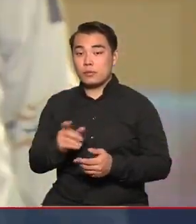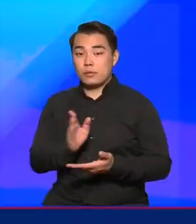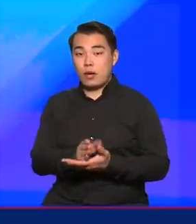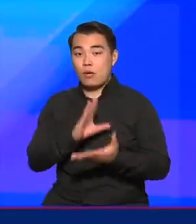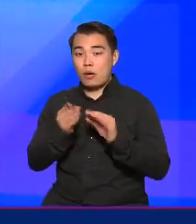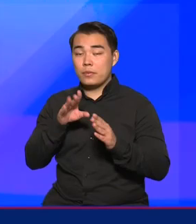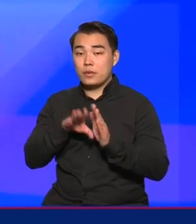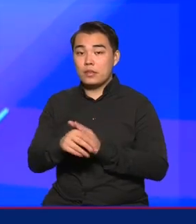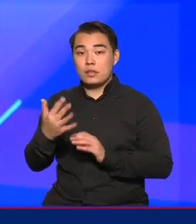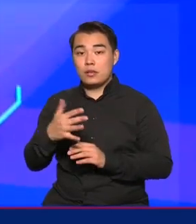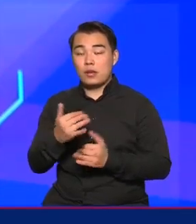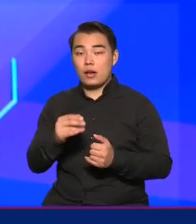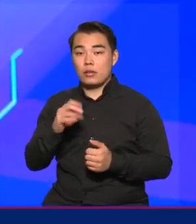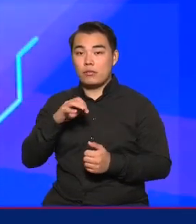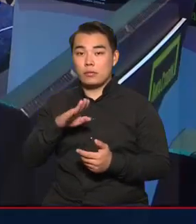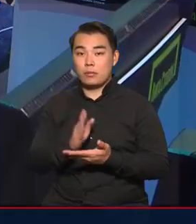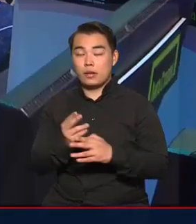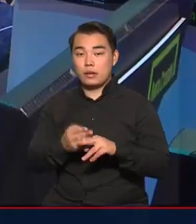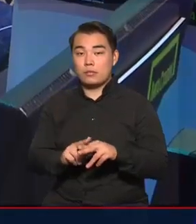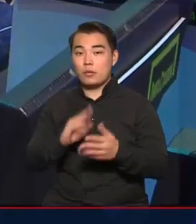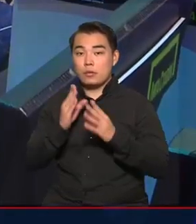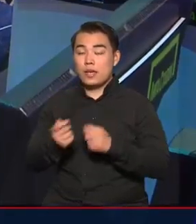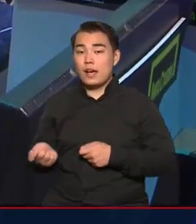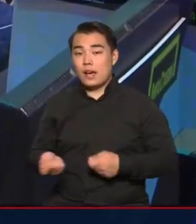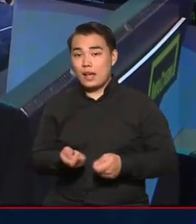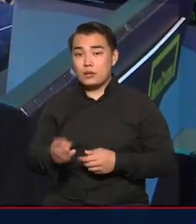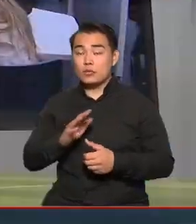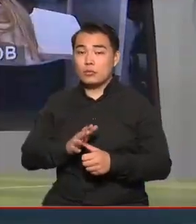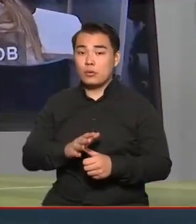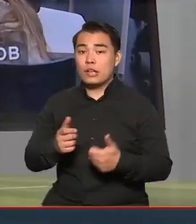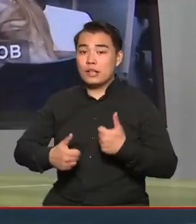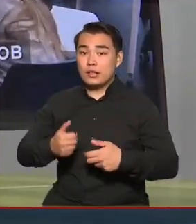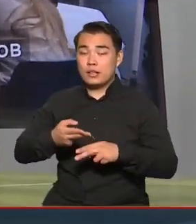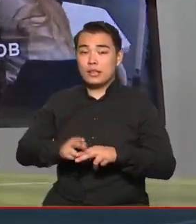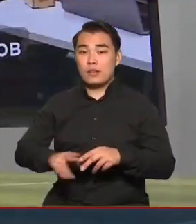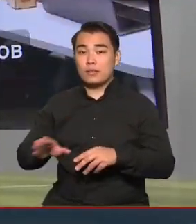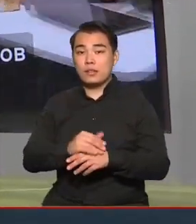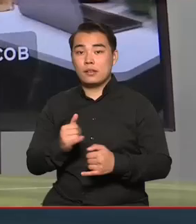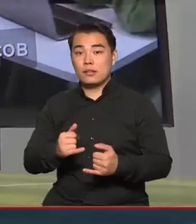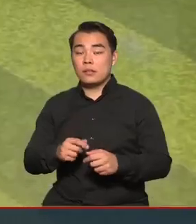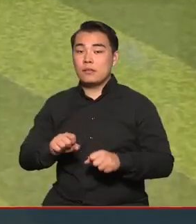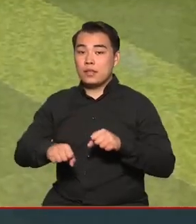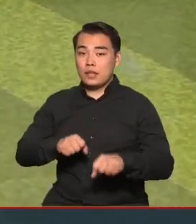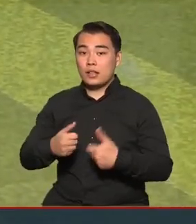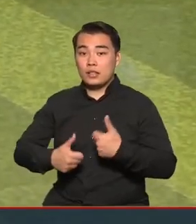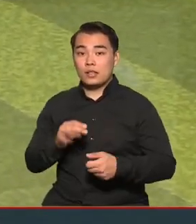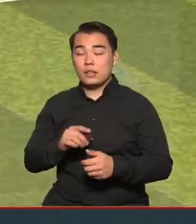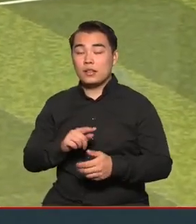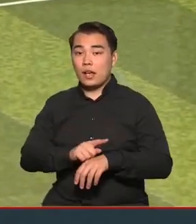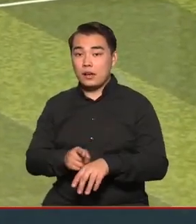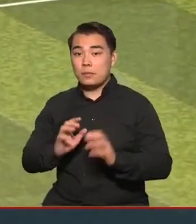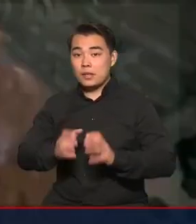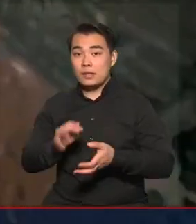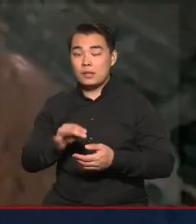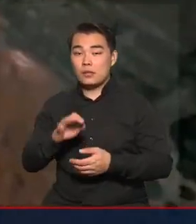құрамында 50-ге жуық атлет бар. Олар фиджитал хоккей, дрондар шайқасы, виртуалды веложарыс, роботтар сайысы, танк әлемі,